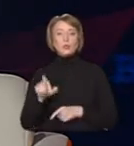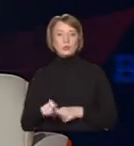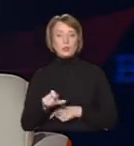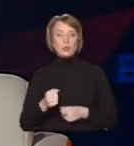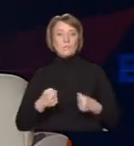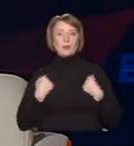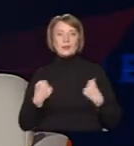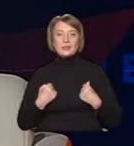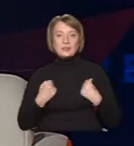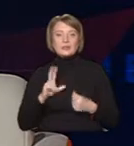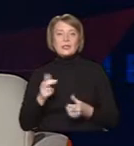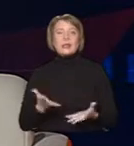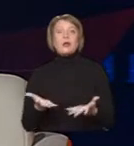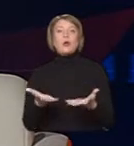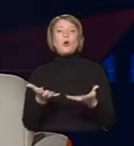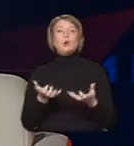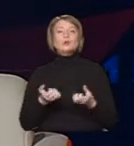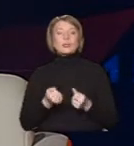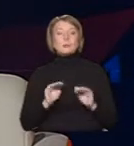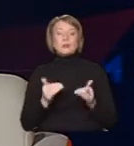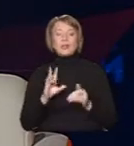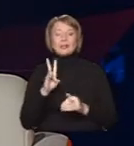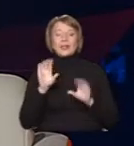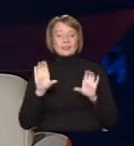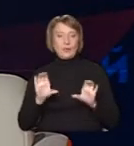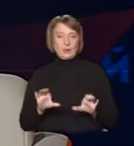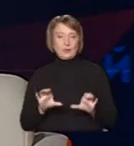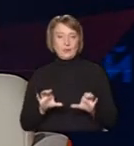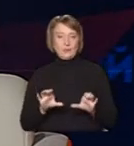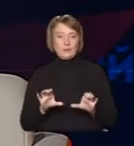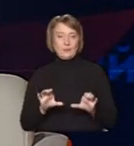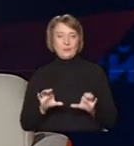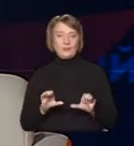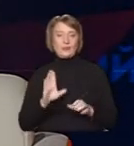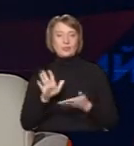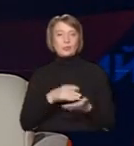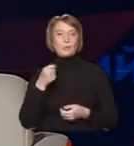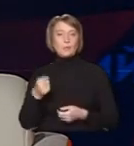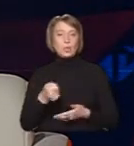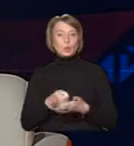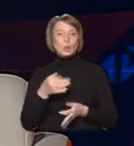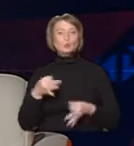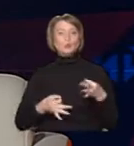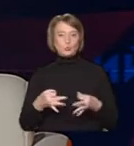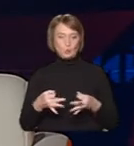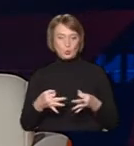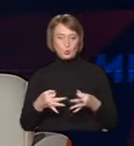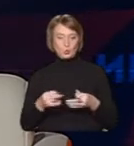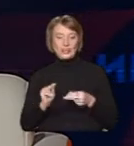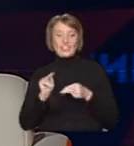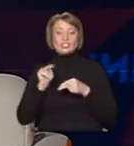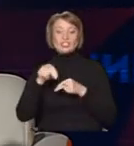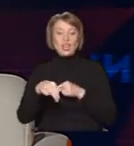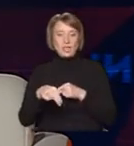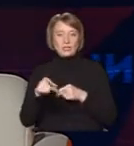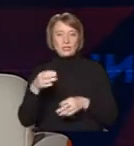Яру, яким чином він отримав ці містобудівні умови та обмеження. Незаконні, так? Які суперечені плану. Він подав до суду, так? І через суд домігся,